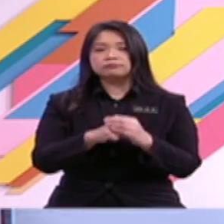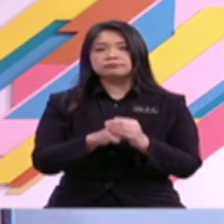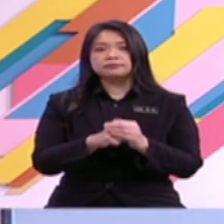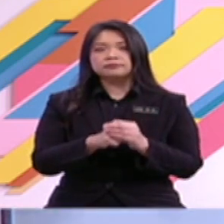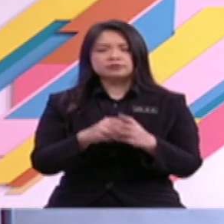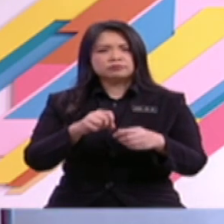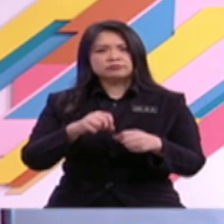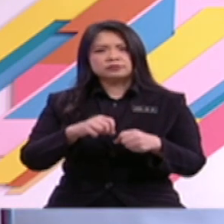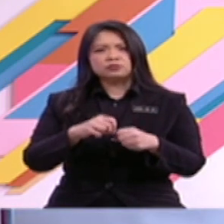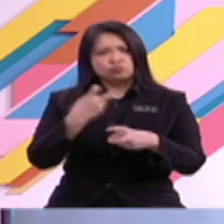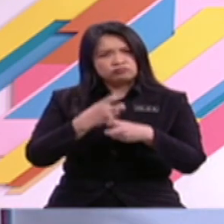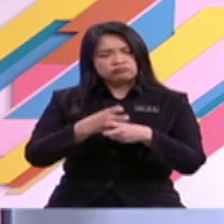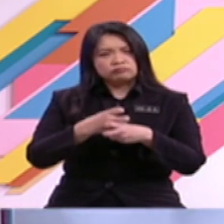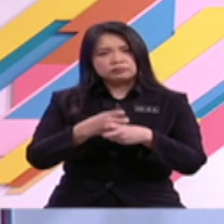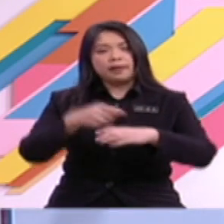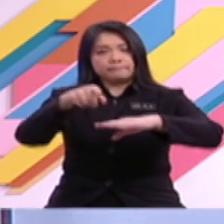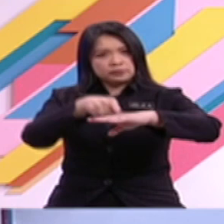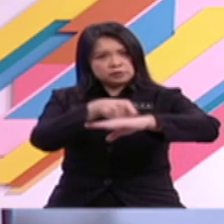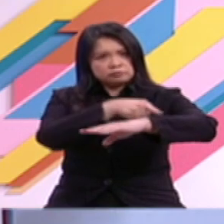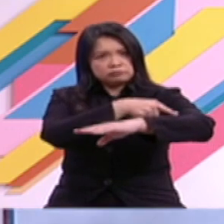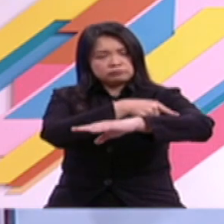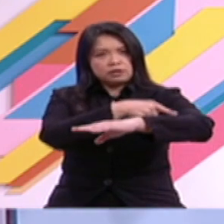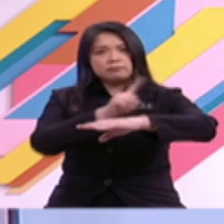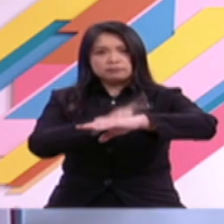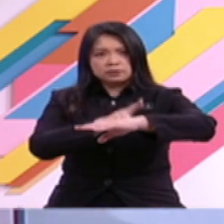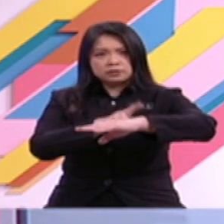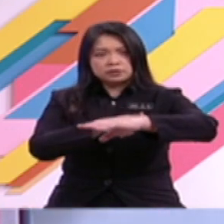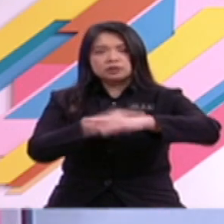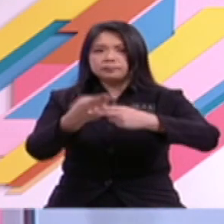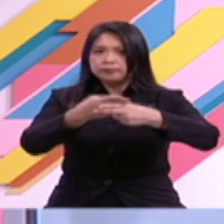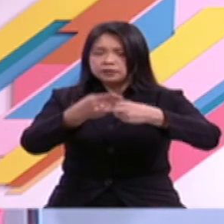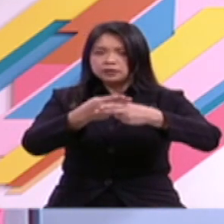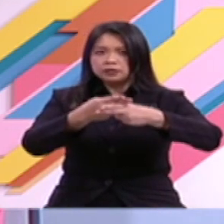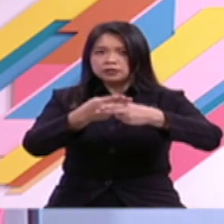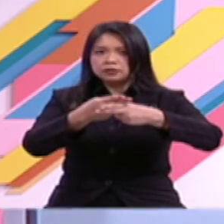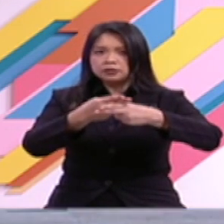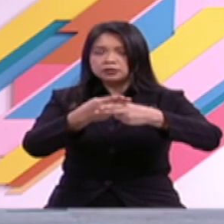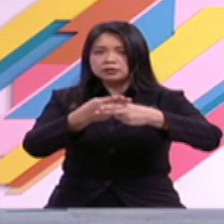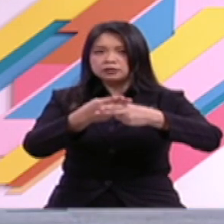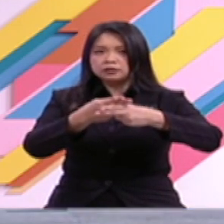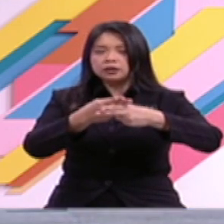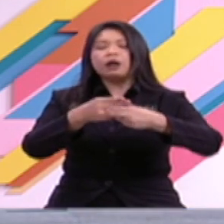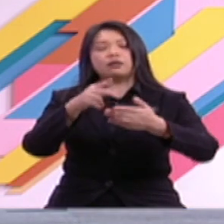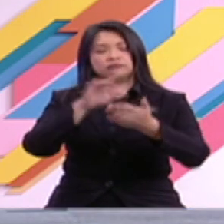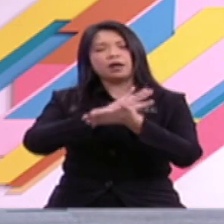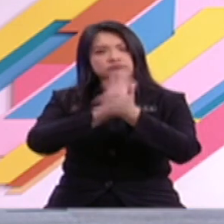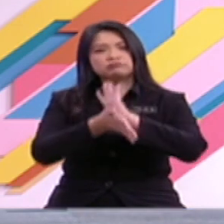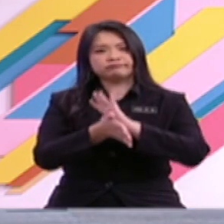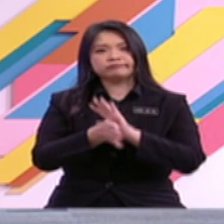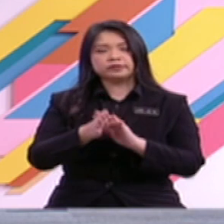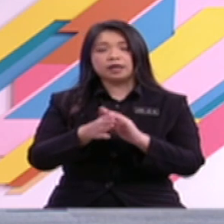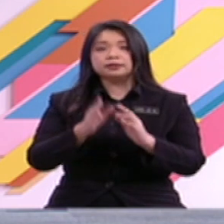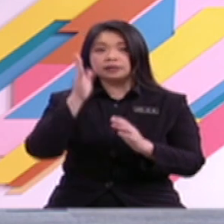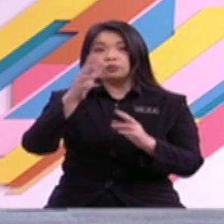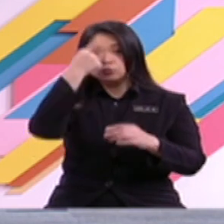tempo pinjaman itu di pendek kariernya situasi apa yang berlaku jago inflasi ke divisi dipecahkan ikhlasillah tidak Syawal